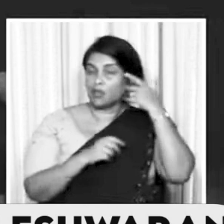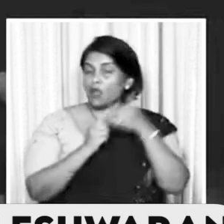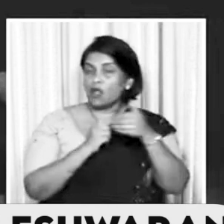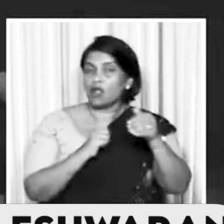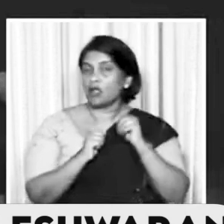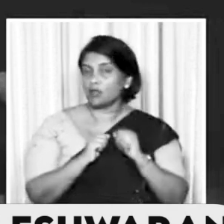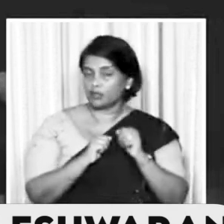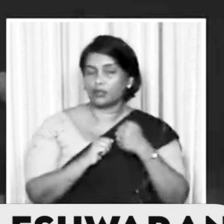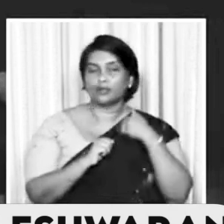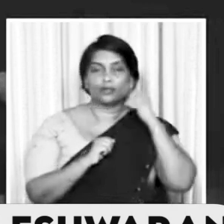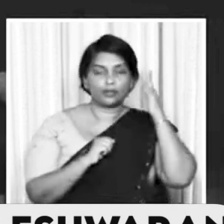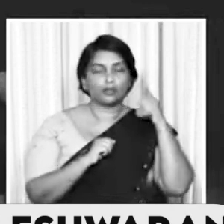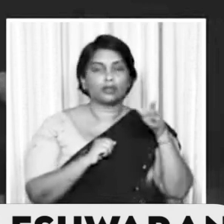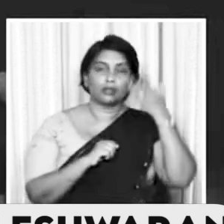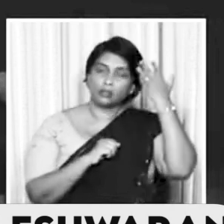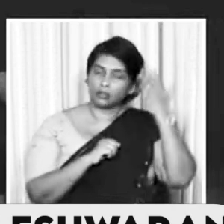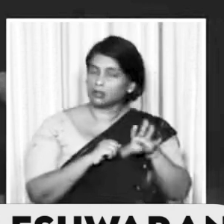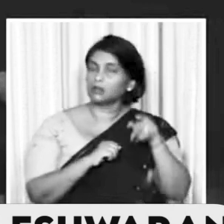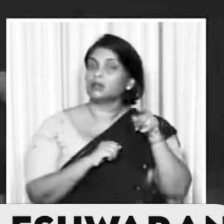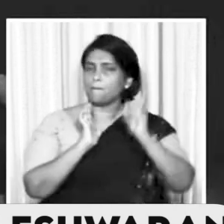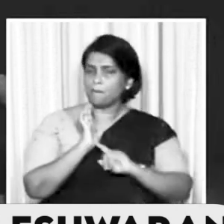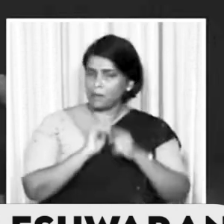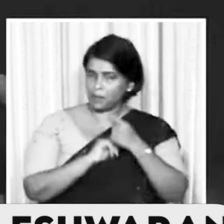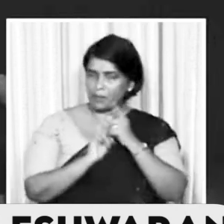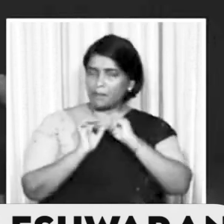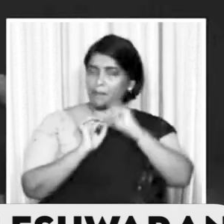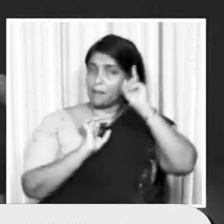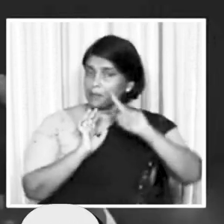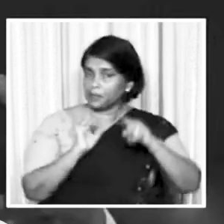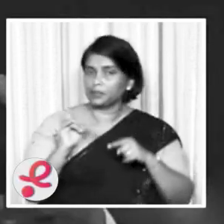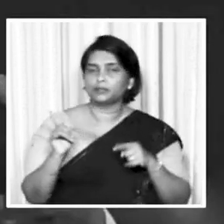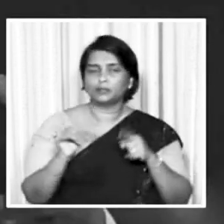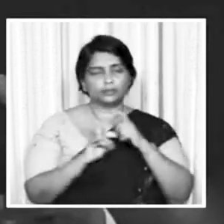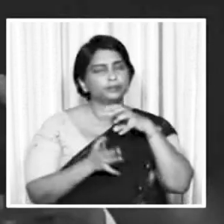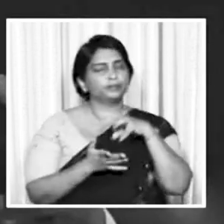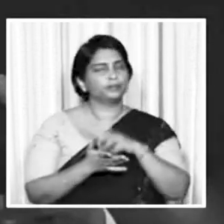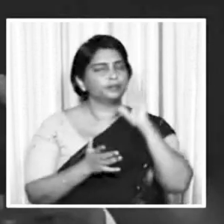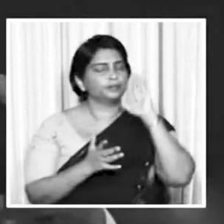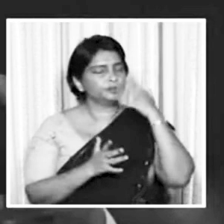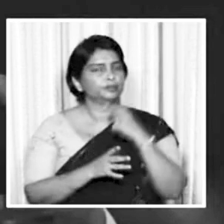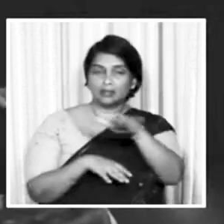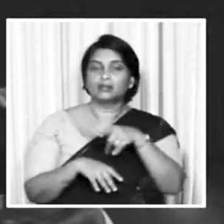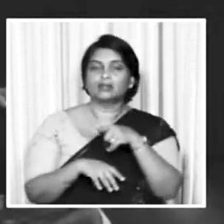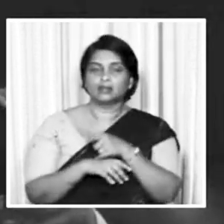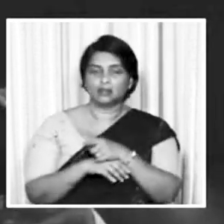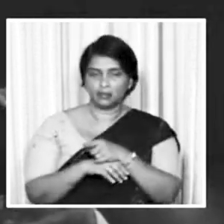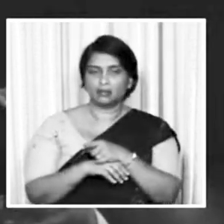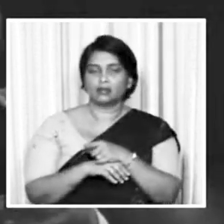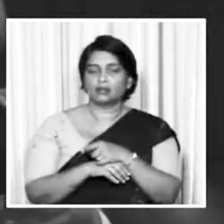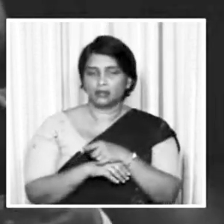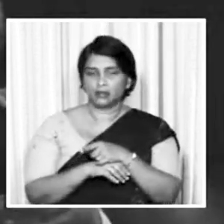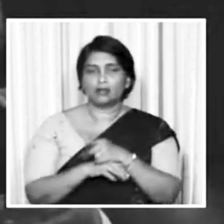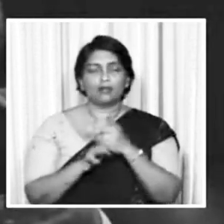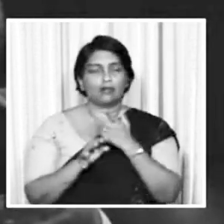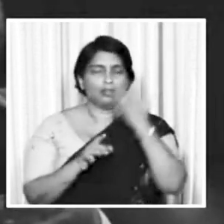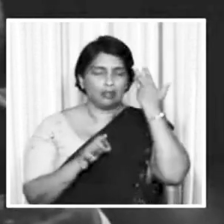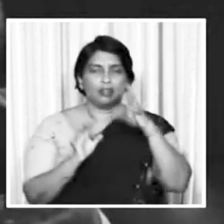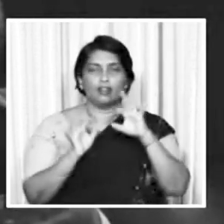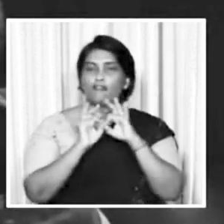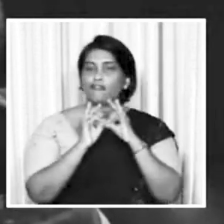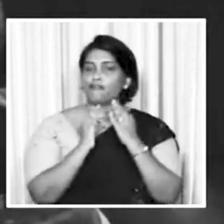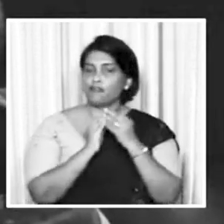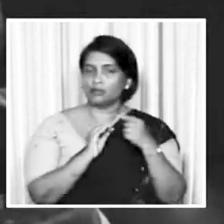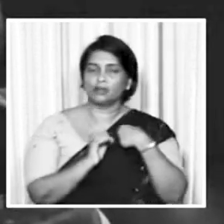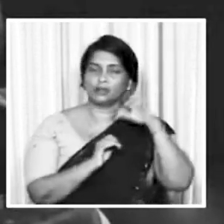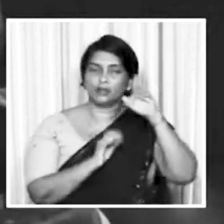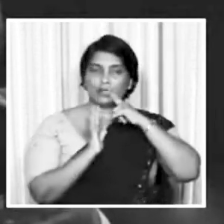வழங்க முயற்சித்த பொழுது பல இளைஞர்கள் கைது செய்யப்பட்டிருக்கிறார்கள். ஒரு மாவீரருடைய பெற்றாரை கூப்பிட்டு அவர்களுக்கு ஒரு மதிய உணவு வழங்கி அவர்களை கௌரவிக்க